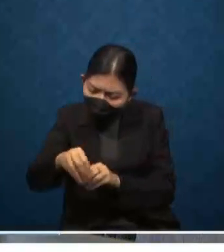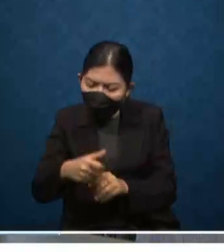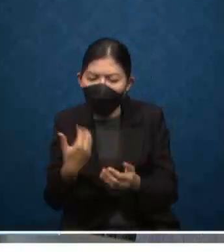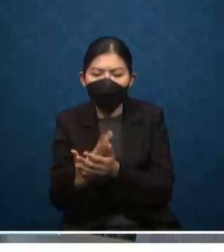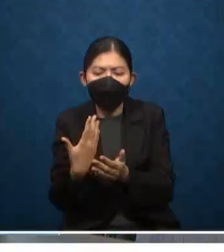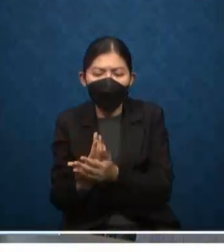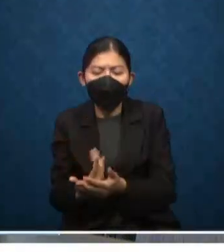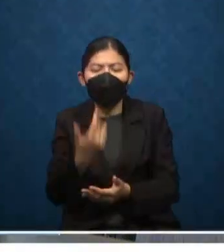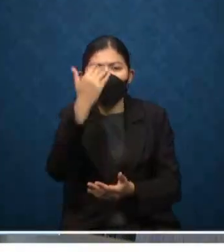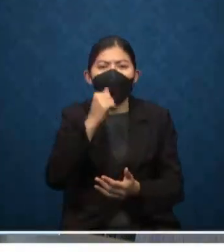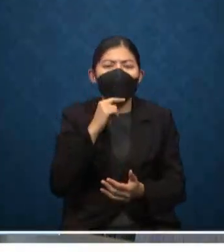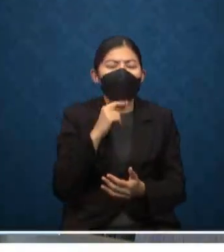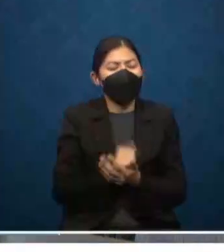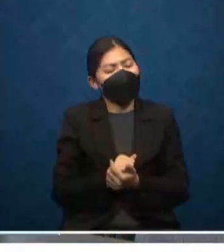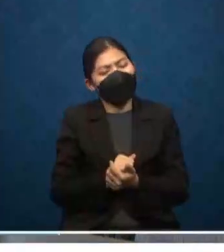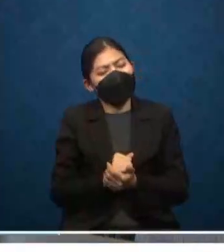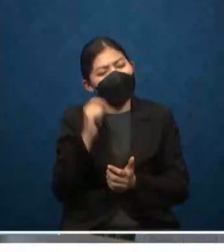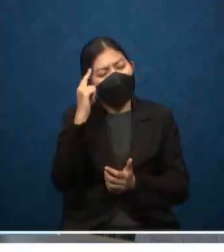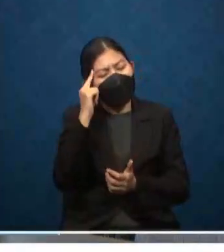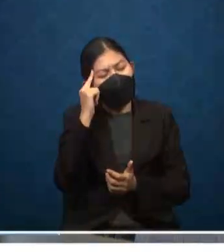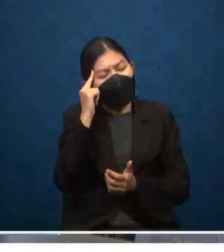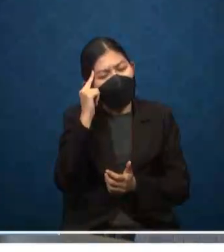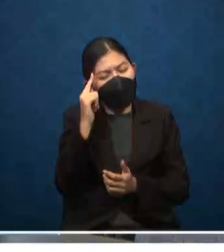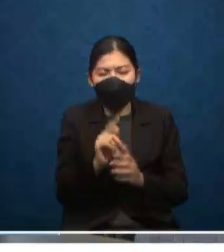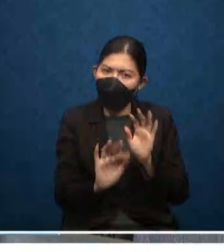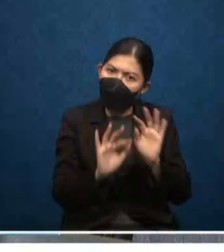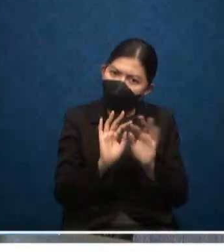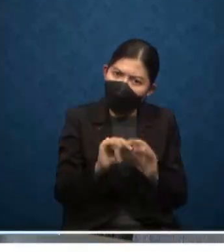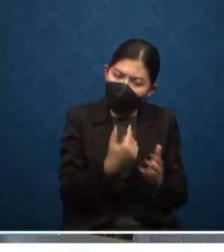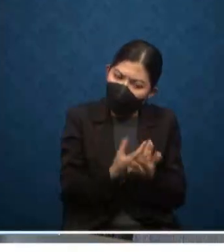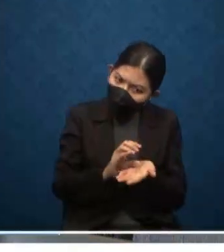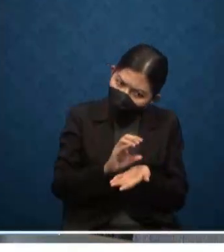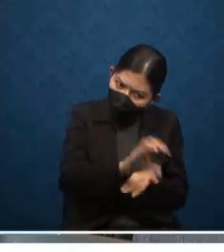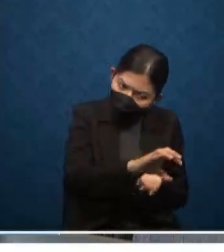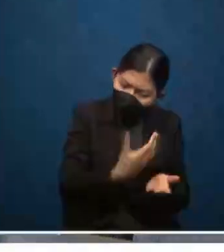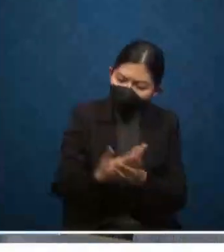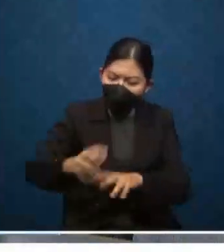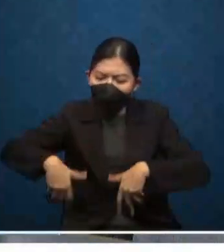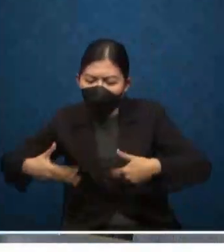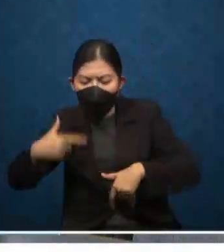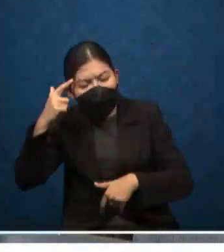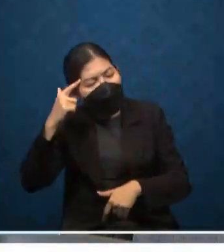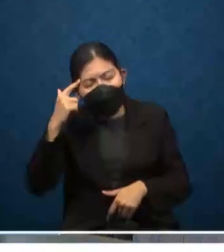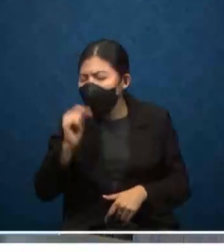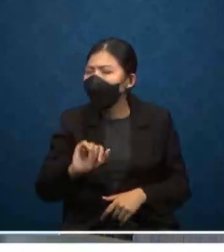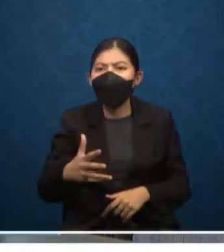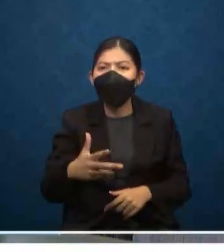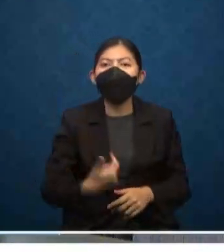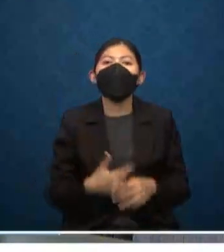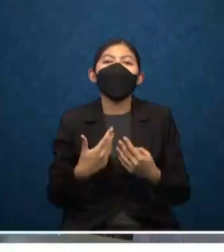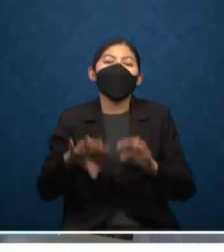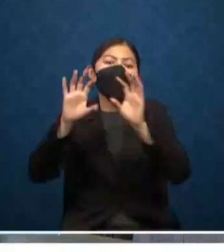เบี่ยงเบนเรื่องของต้นทุนและราคาเป็นต้นเพราะฉะนั้นทางรัฐบาลจึงมีการแก้ไขกฎหมายฉบับ